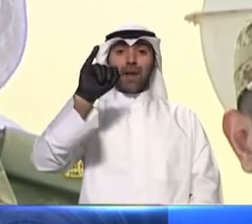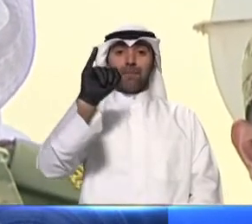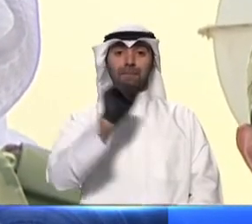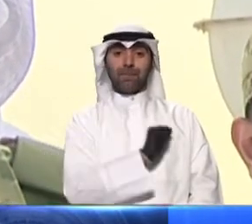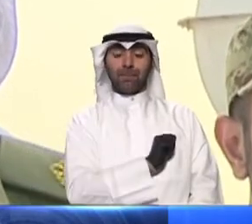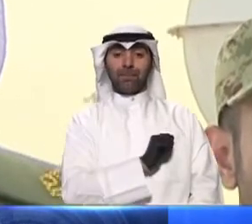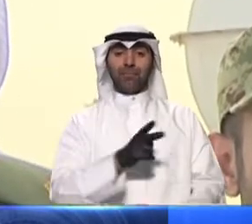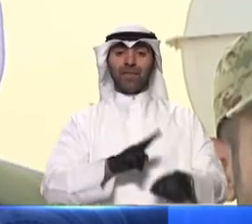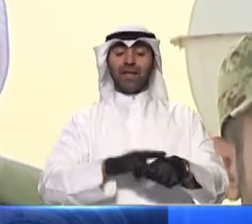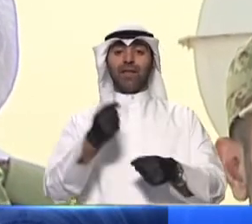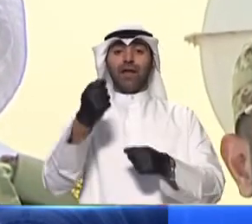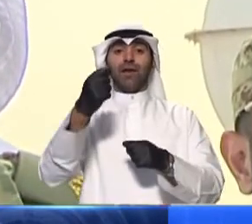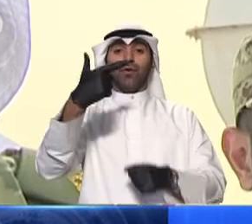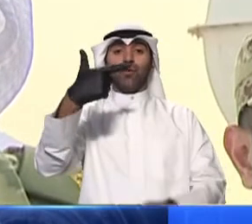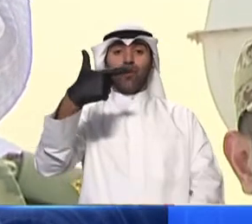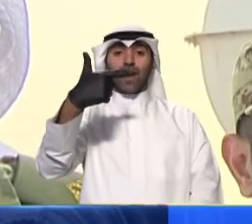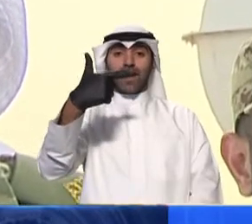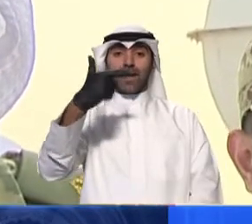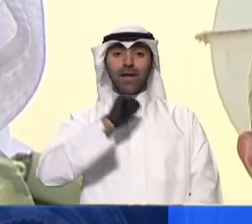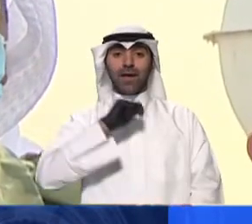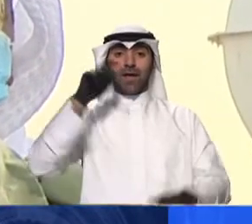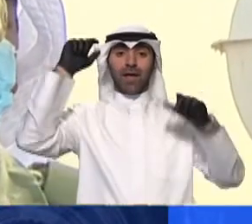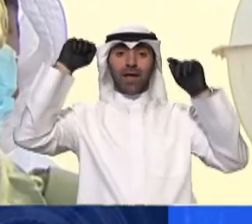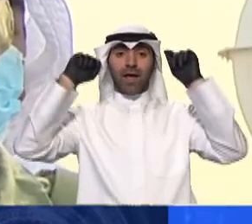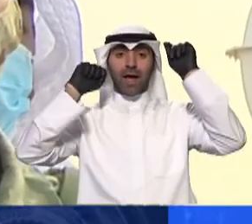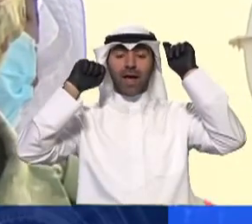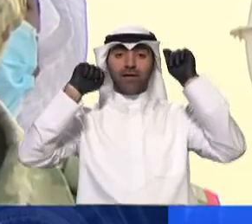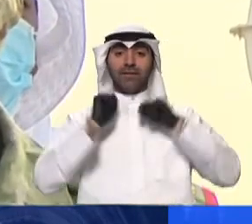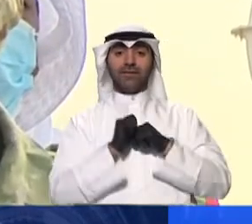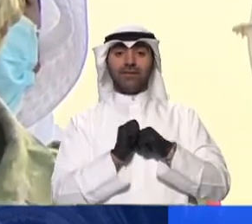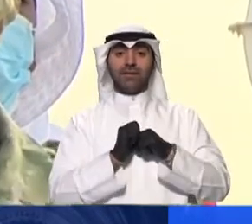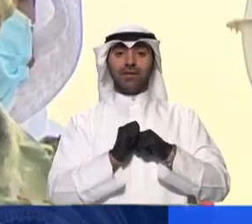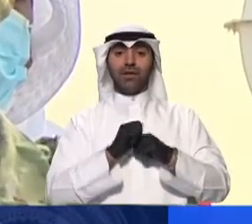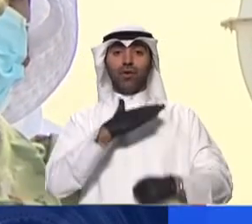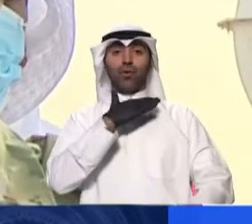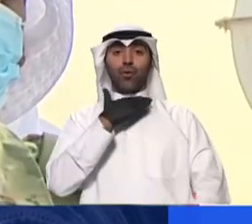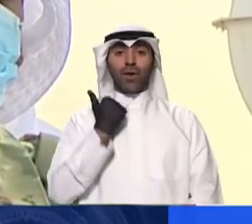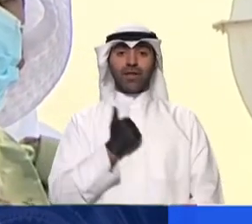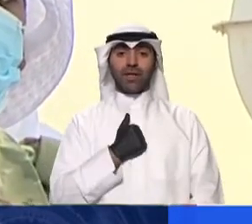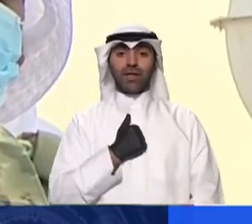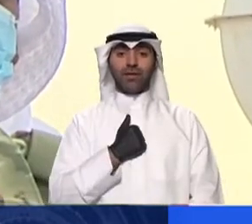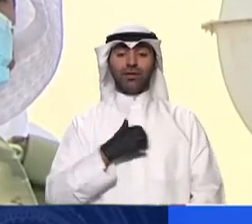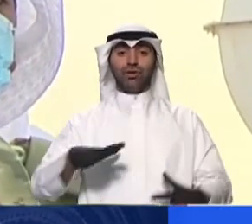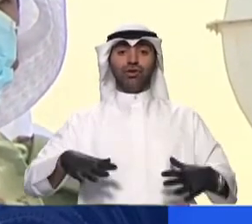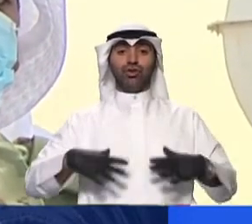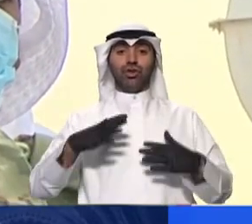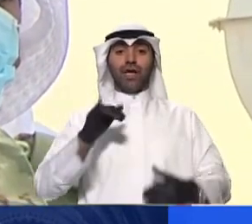الوطني على هذه الجاهزية للحرس في